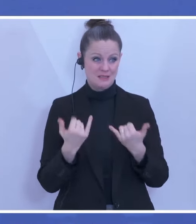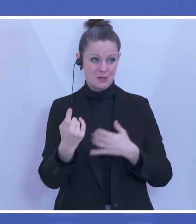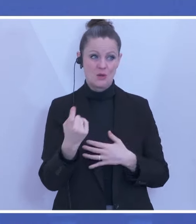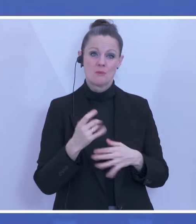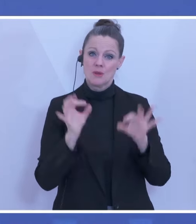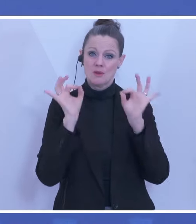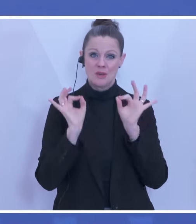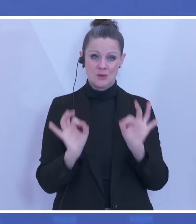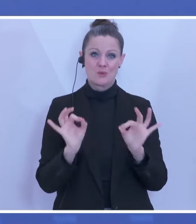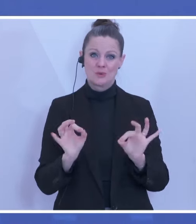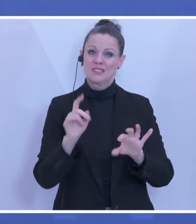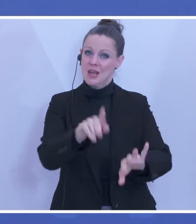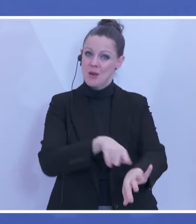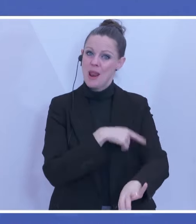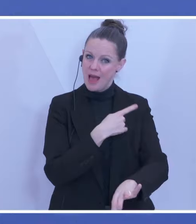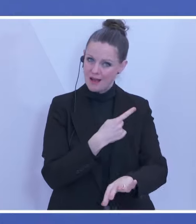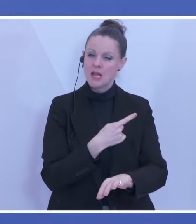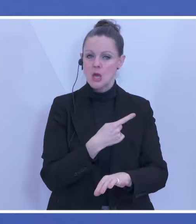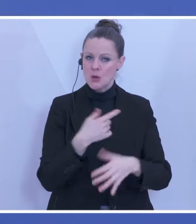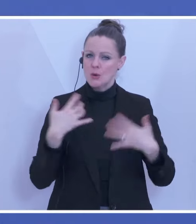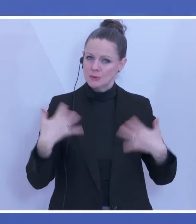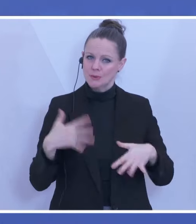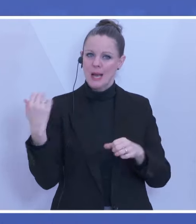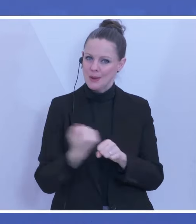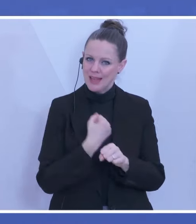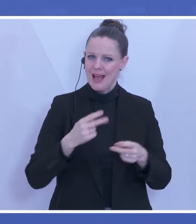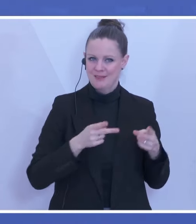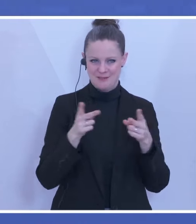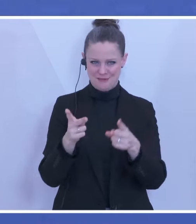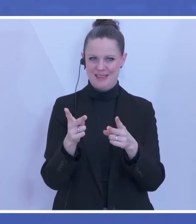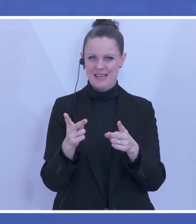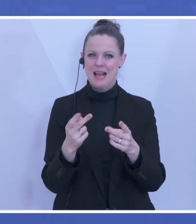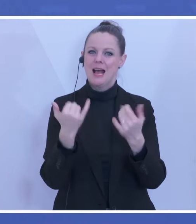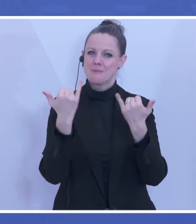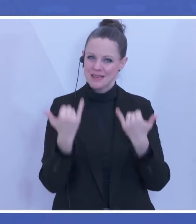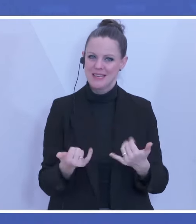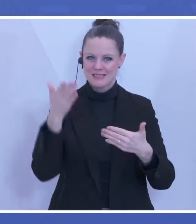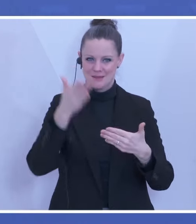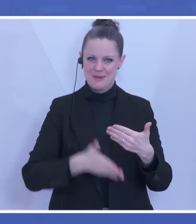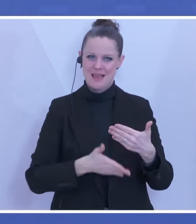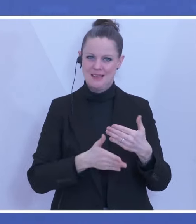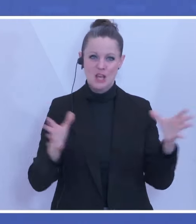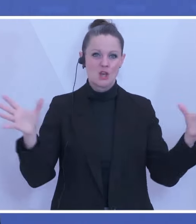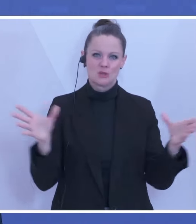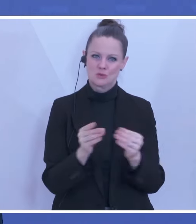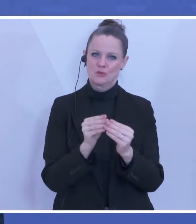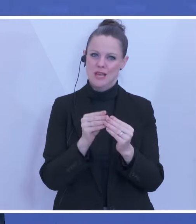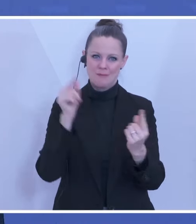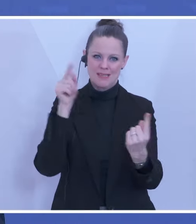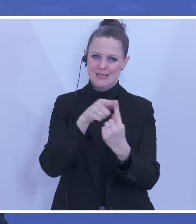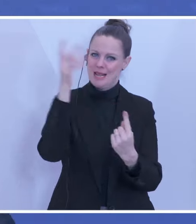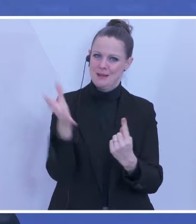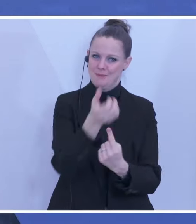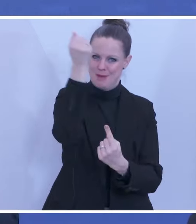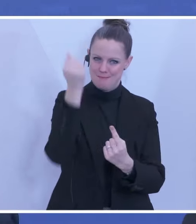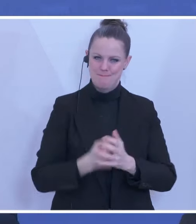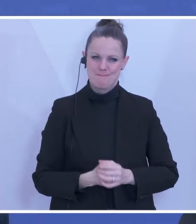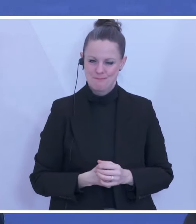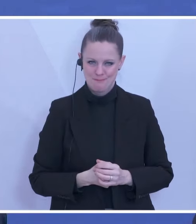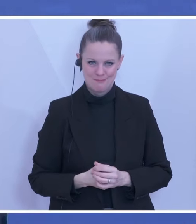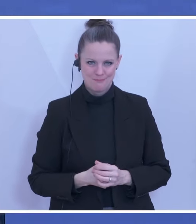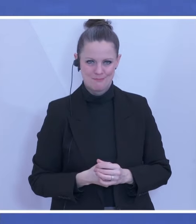guten und langen und steinigen Wegs, aber am Ende dieses steinigen Wegs setzen wir gemeinsam einen Meilenstein, den halten